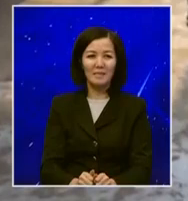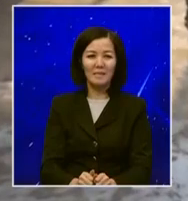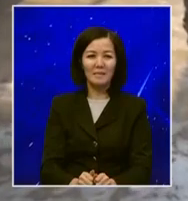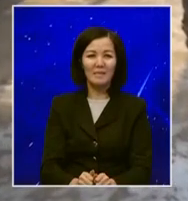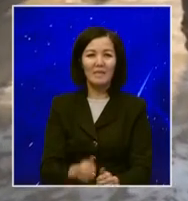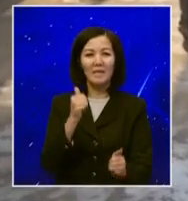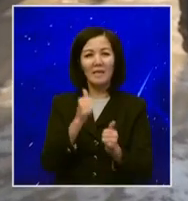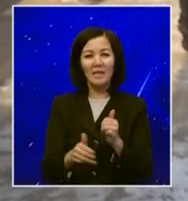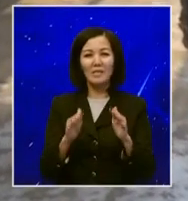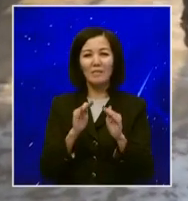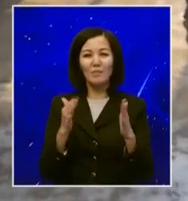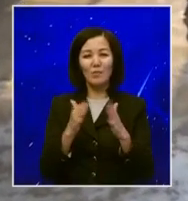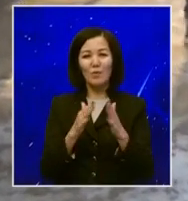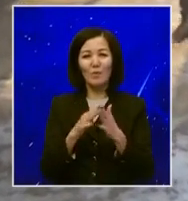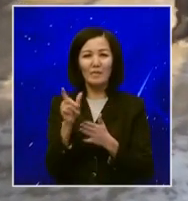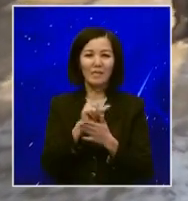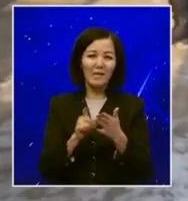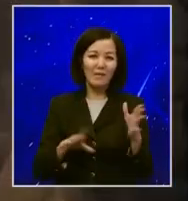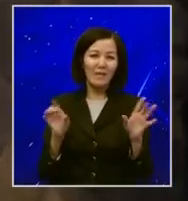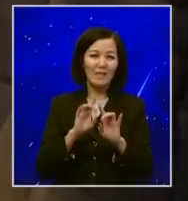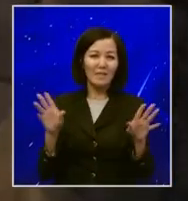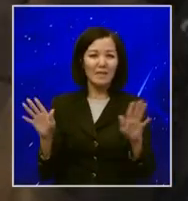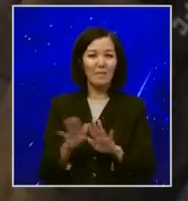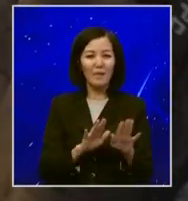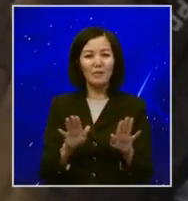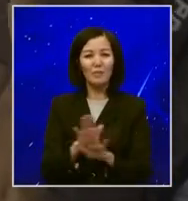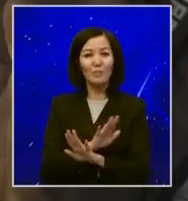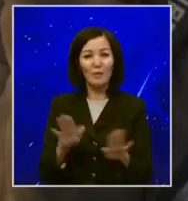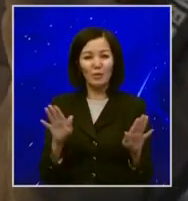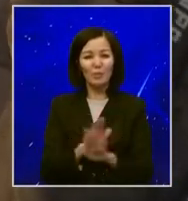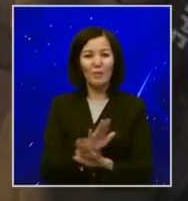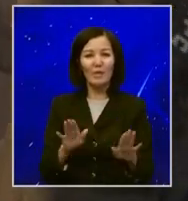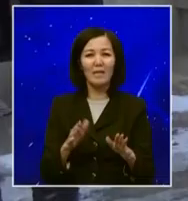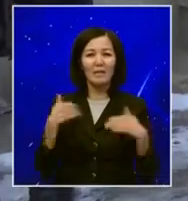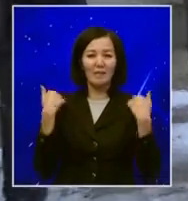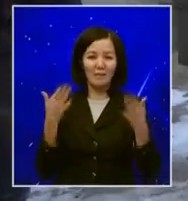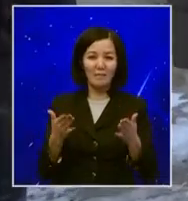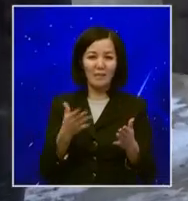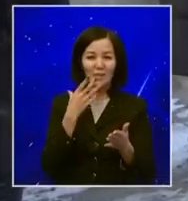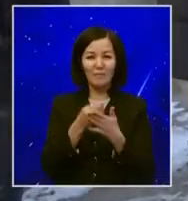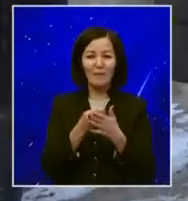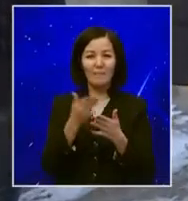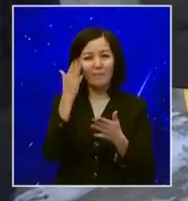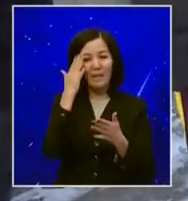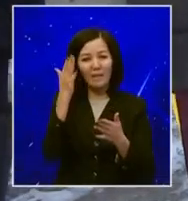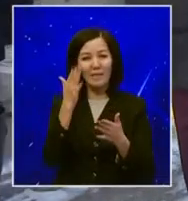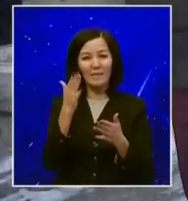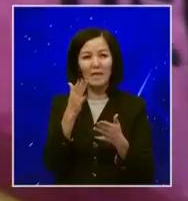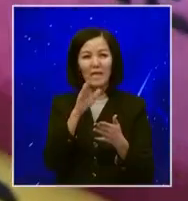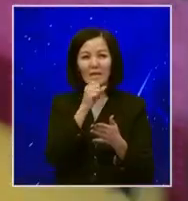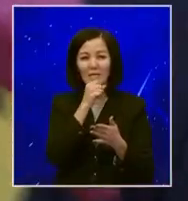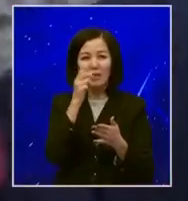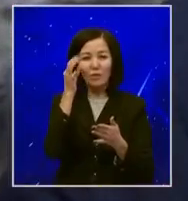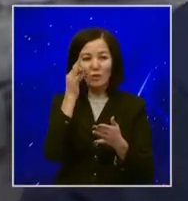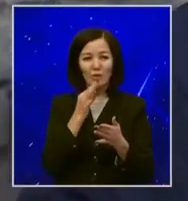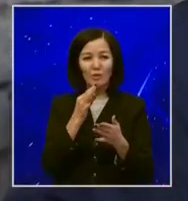В каждом доме дети читали им стишки, пели песни, словом демонстрировали все свои таланты. В подарочном мешке Деда Мороза оказались